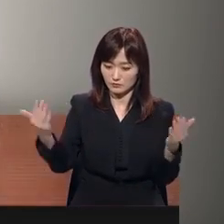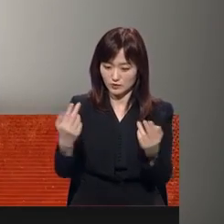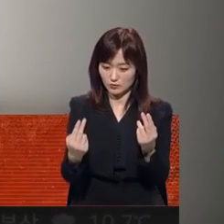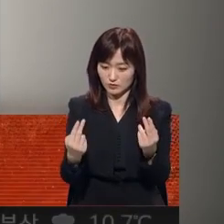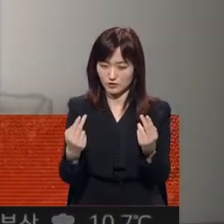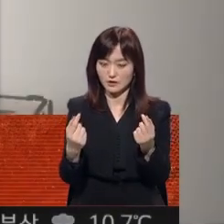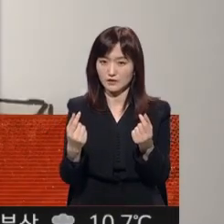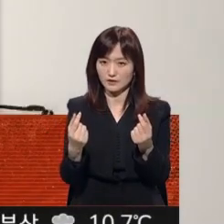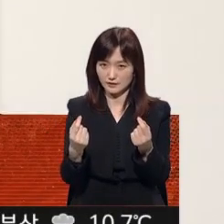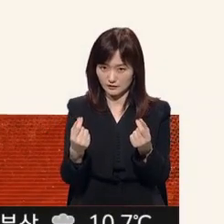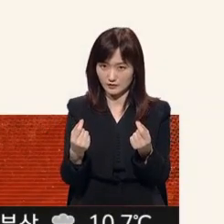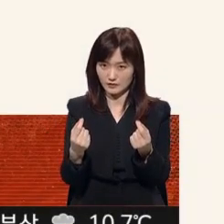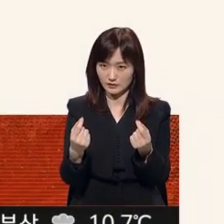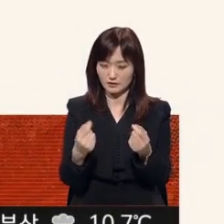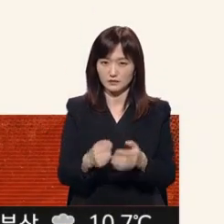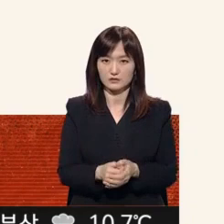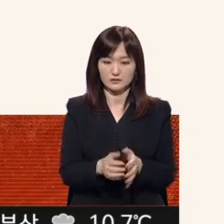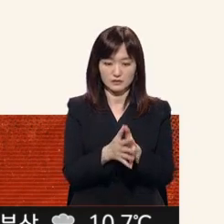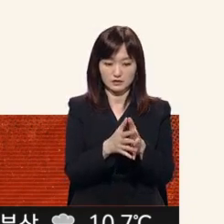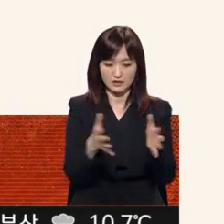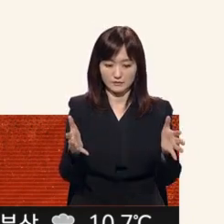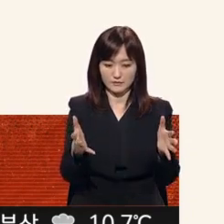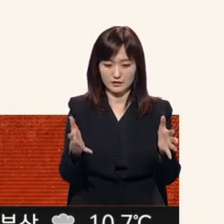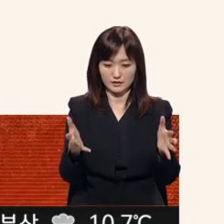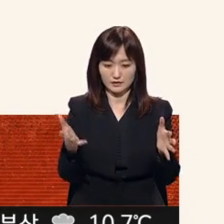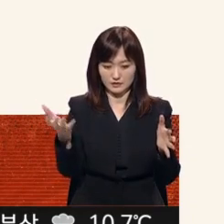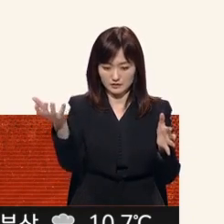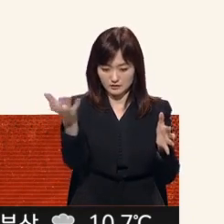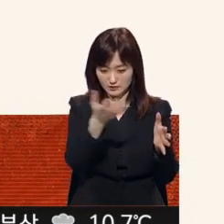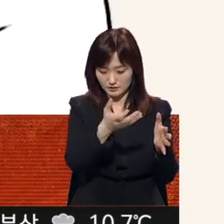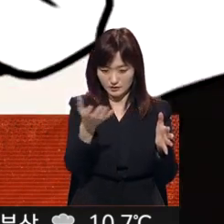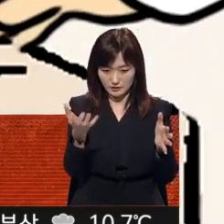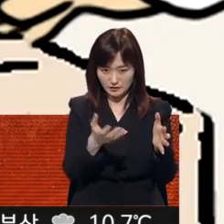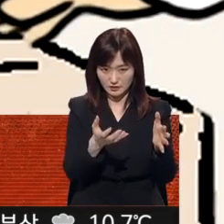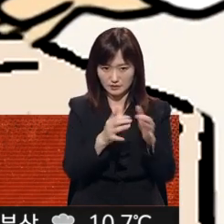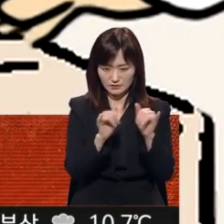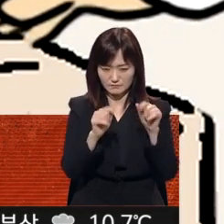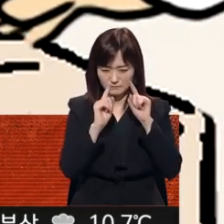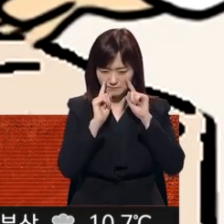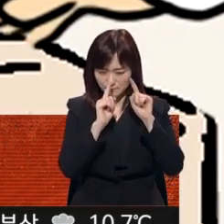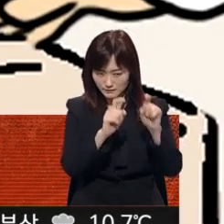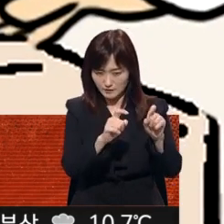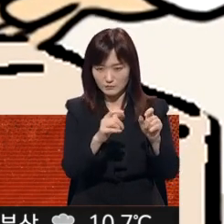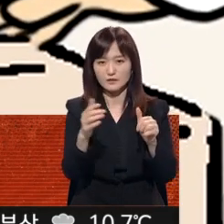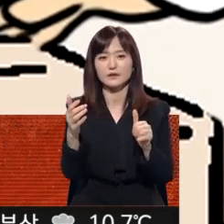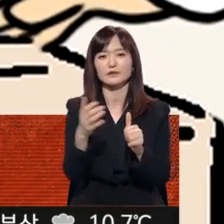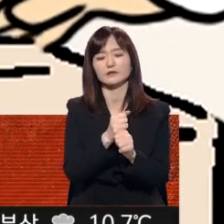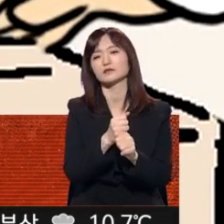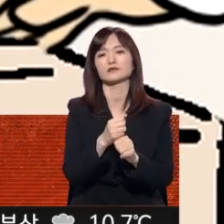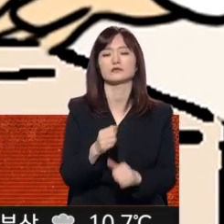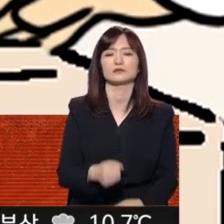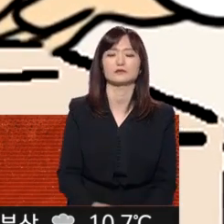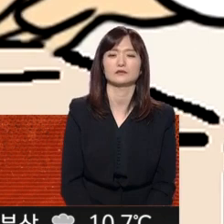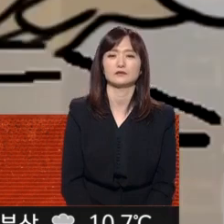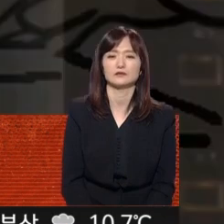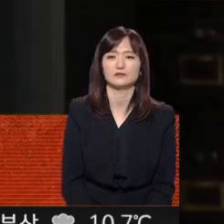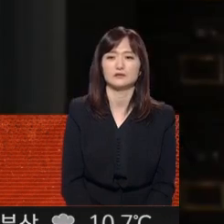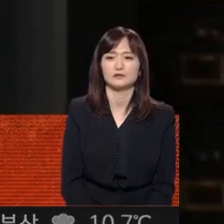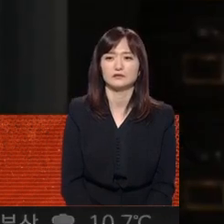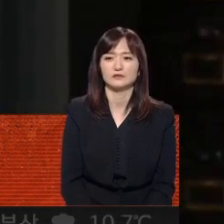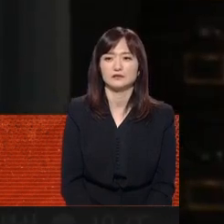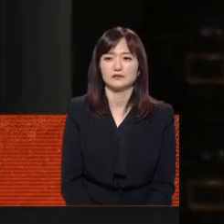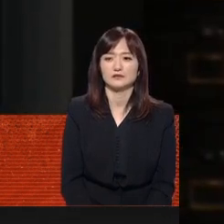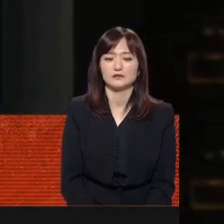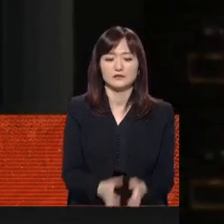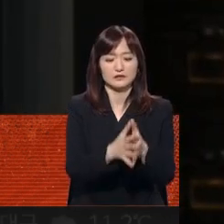같은 아파트에 살고 있는 남성을 용의자로 추정해서 건강하게 되었습니다 아 그러니까 그